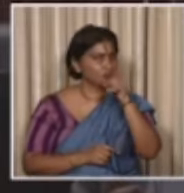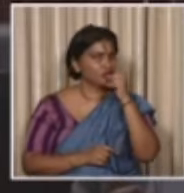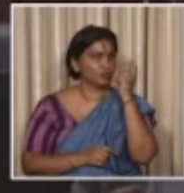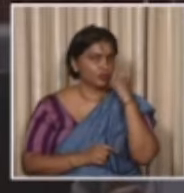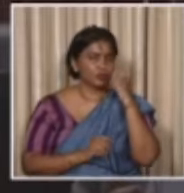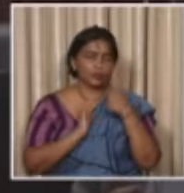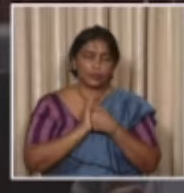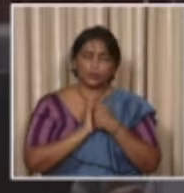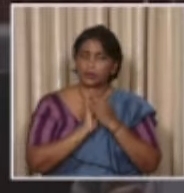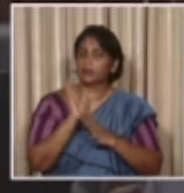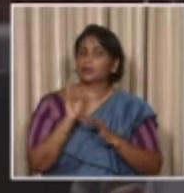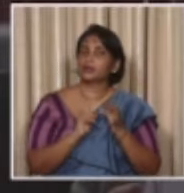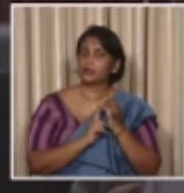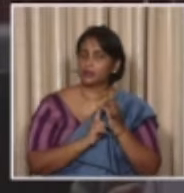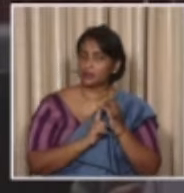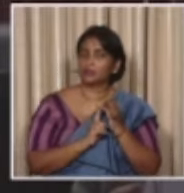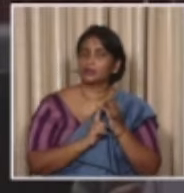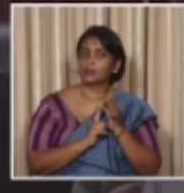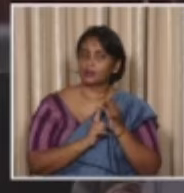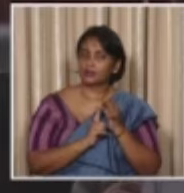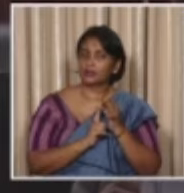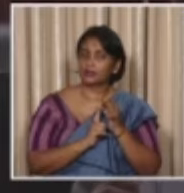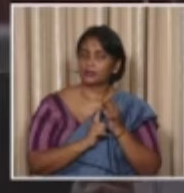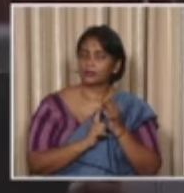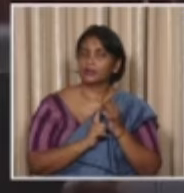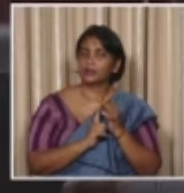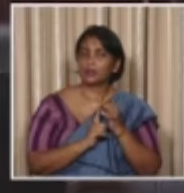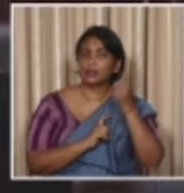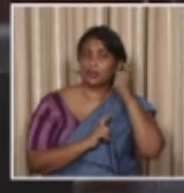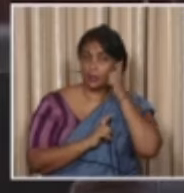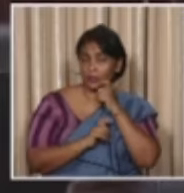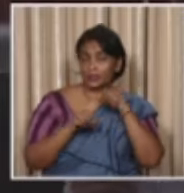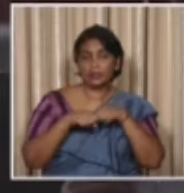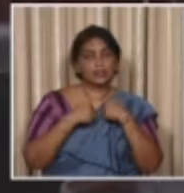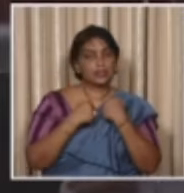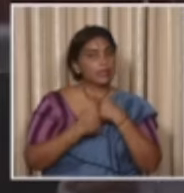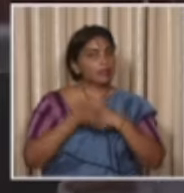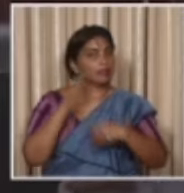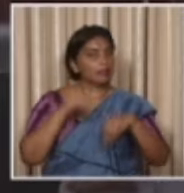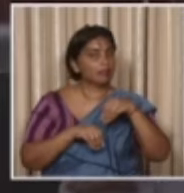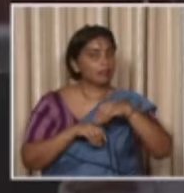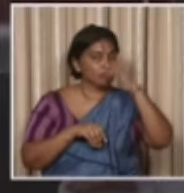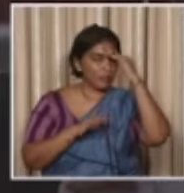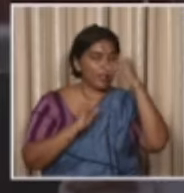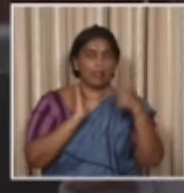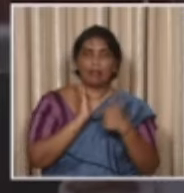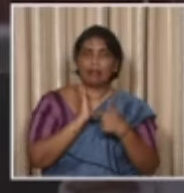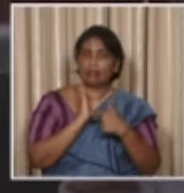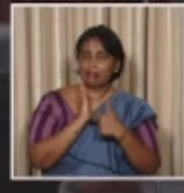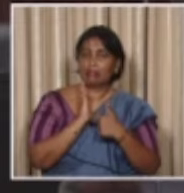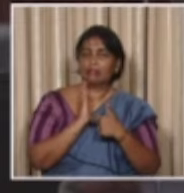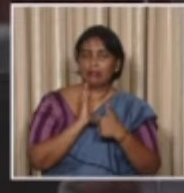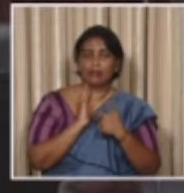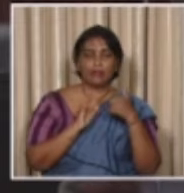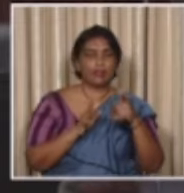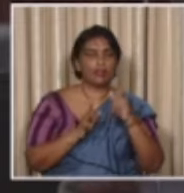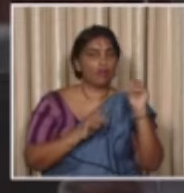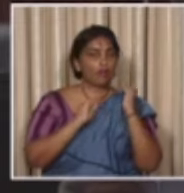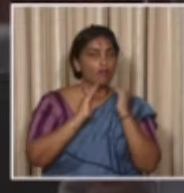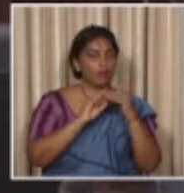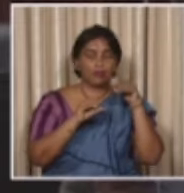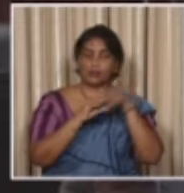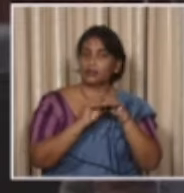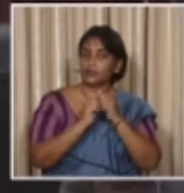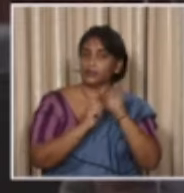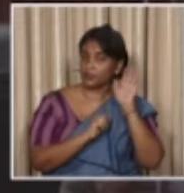ගරු මූලාසනාරුවේ මන්ත්‍රීතුමනි කොටි සංවිධානයේ දේශපාලන අංශයේ නායක තමිල් චෙල්වන් සිය කාර්යාලයේ වැඩ